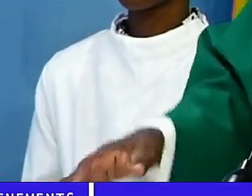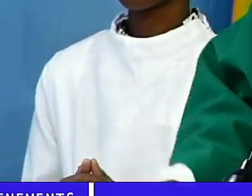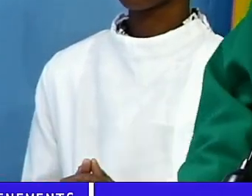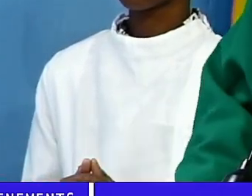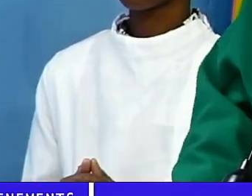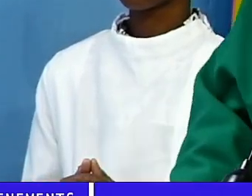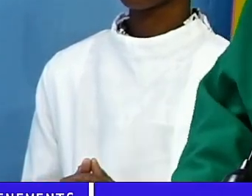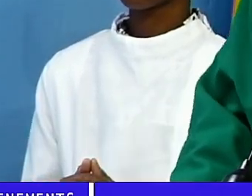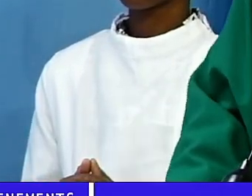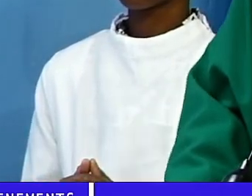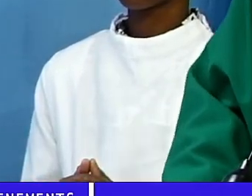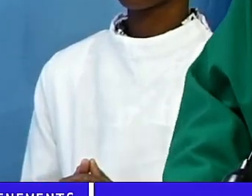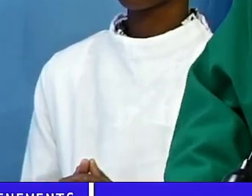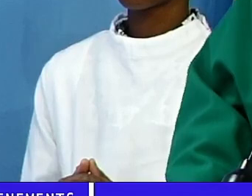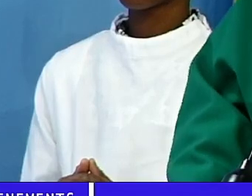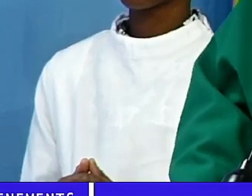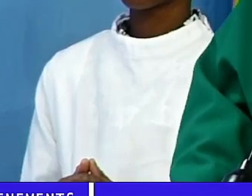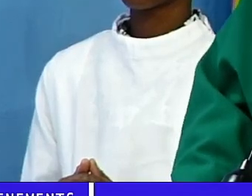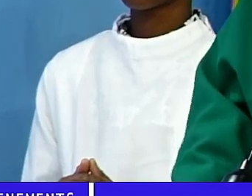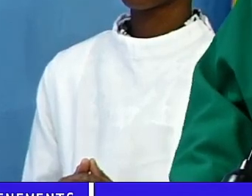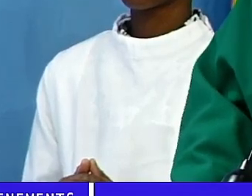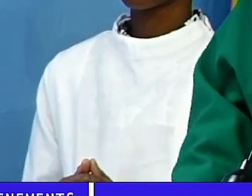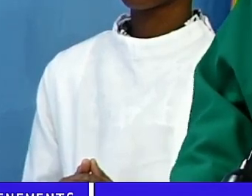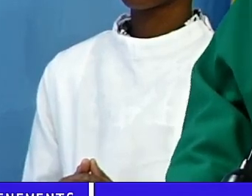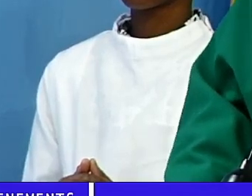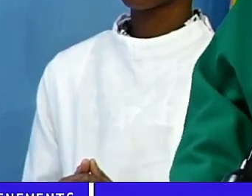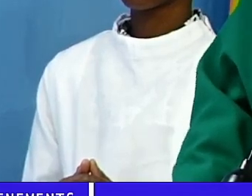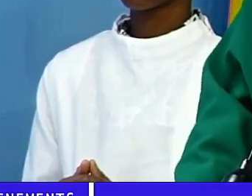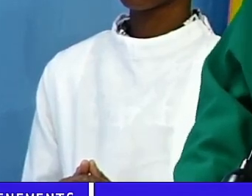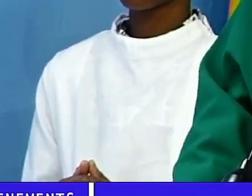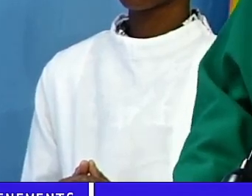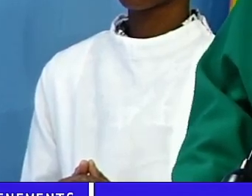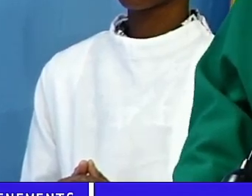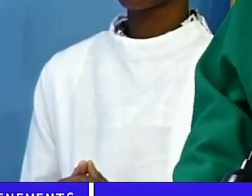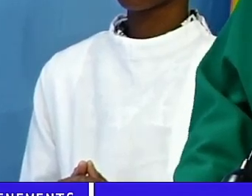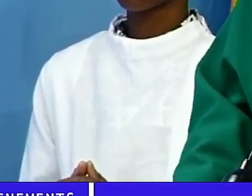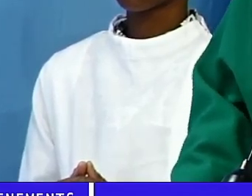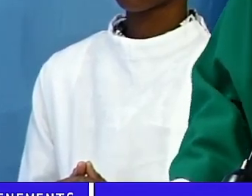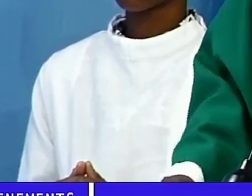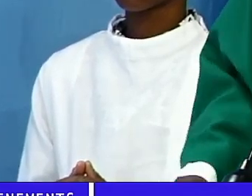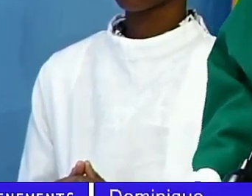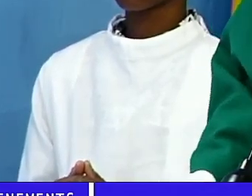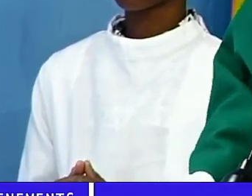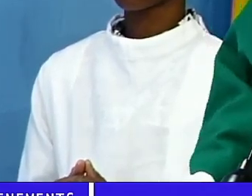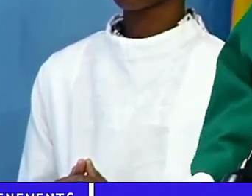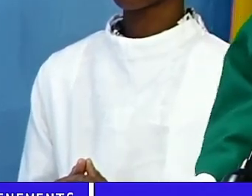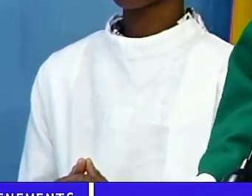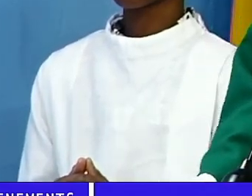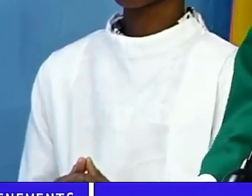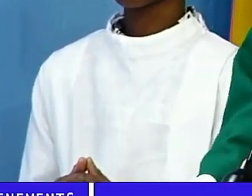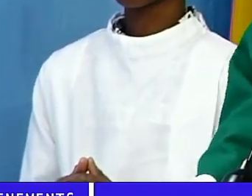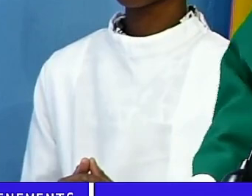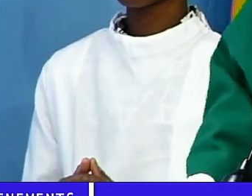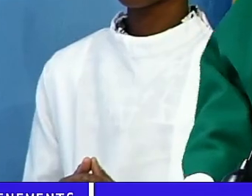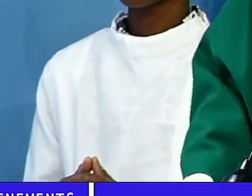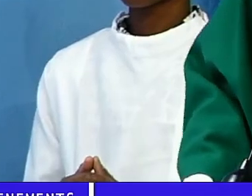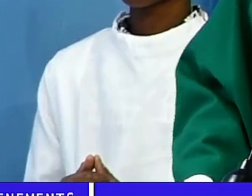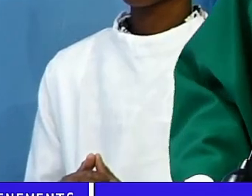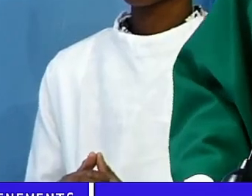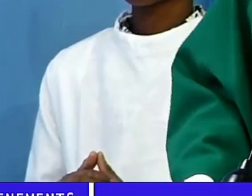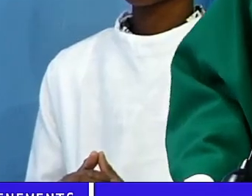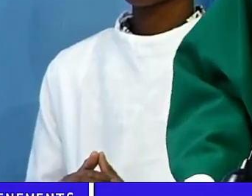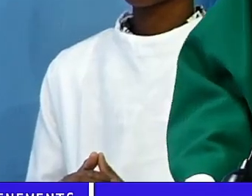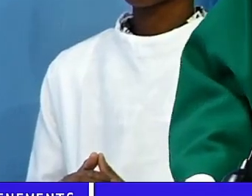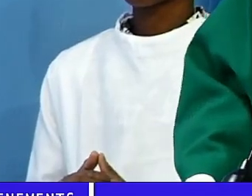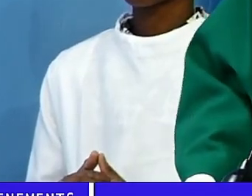c'est pas nous-mêmes, c'est toujours bon Dieu qui connaît. Mais l'essentiel, chaque jour, on monde passé, chaque fois sorti ou